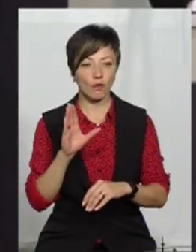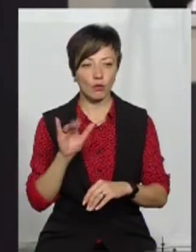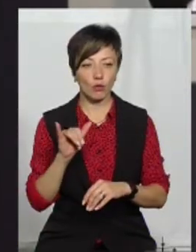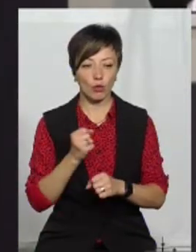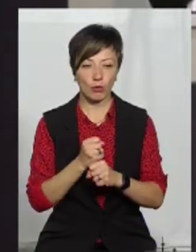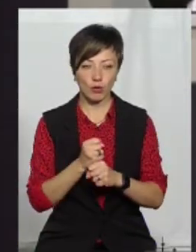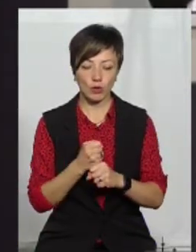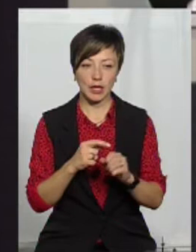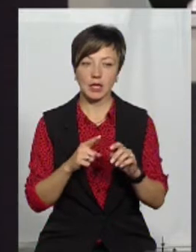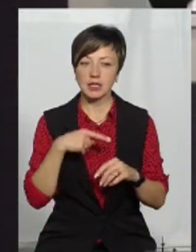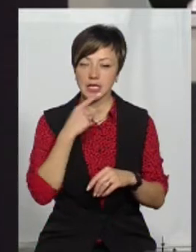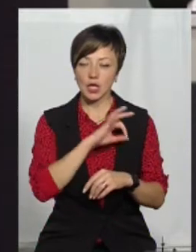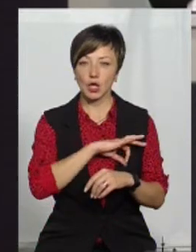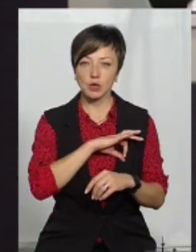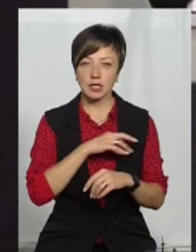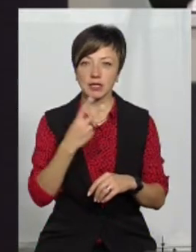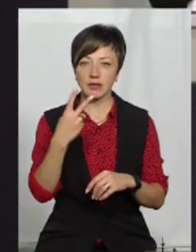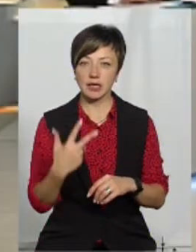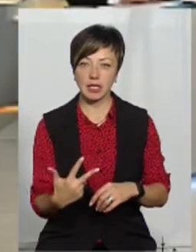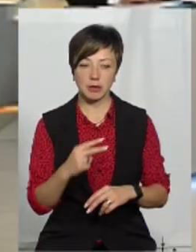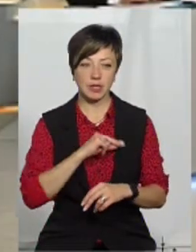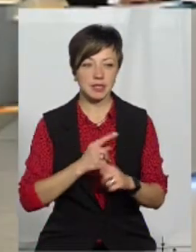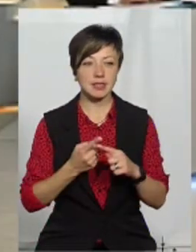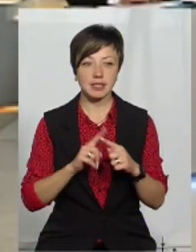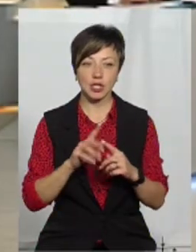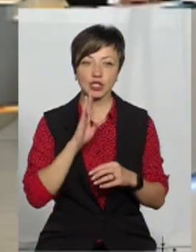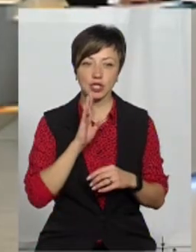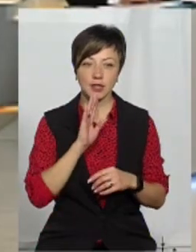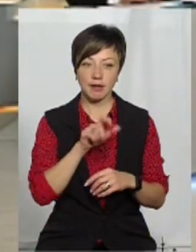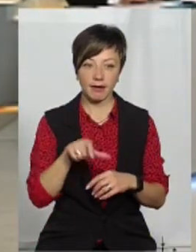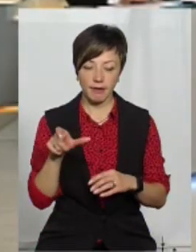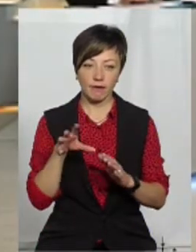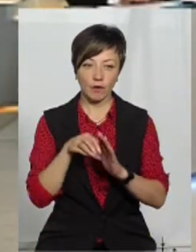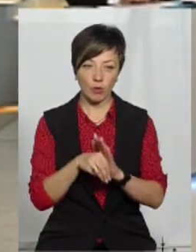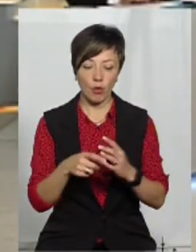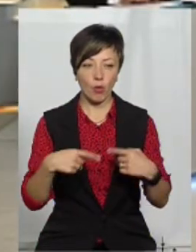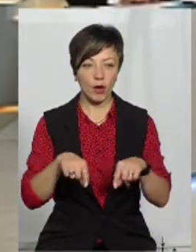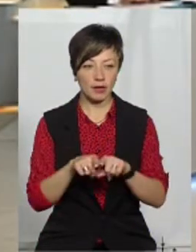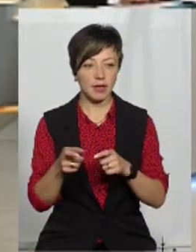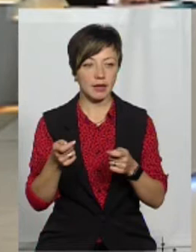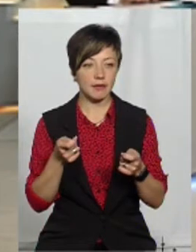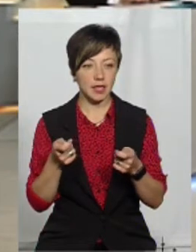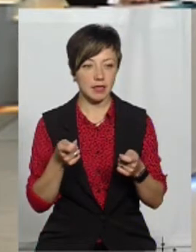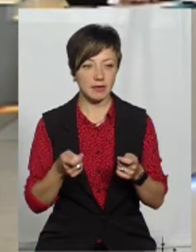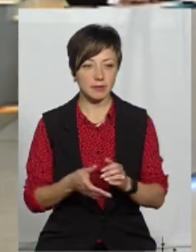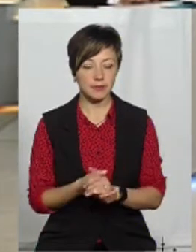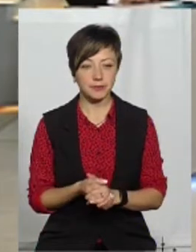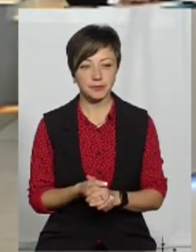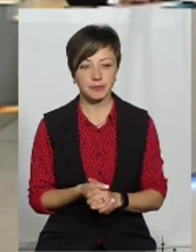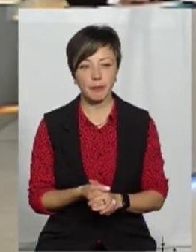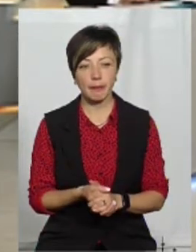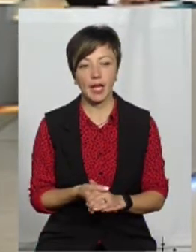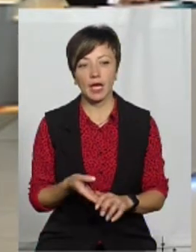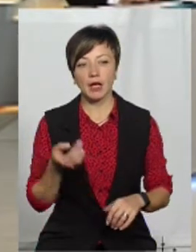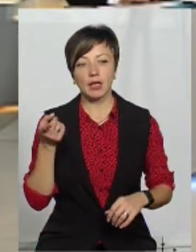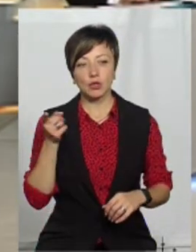то мені тут приємно сказати, що в юстиції 2/3 працівників – це саме жінки, в тому числі в органах, керівних органах.